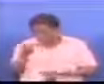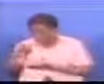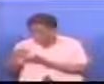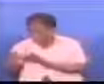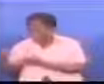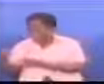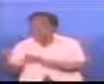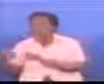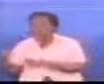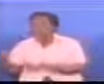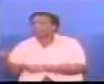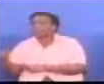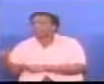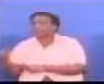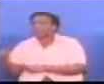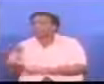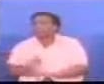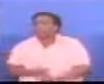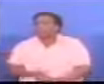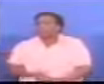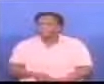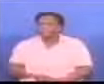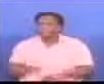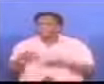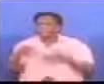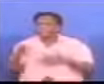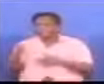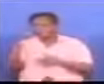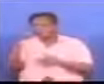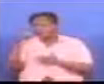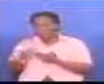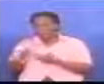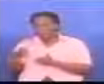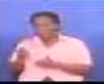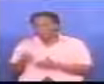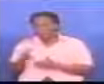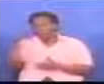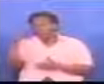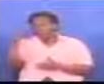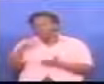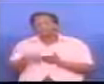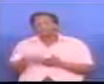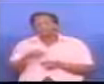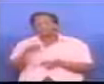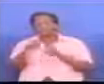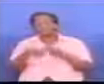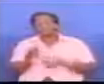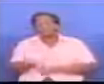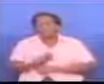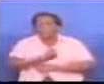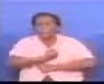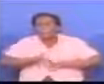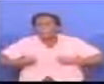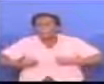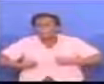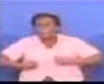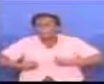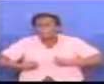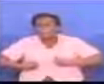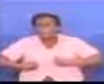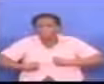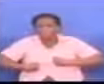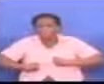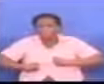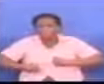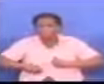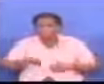deni miradi hii. Na hapo maana yake ni kwamba tutaendelea kufunga mikanda muda mrefu. Sasa tunafunga